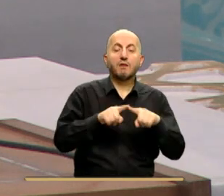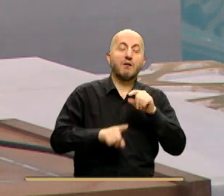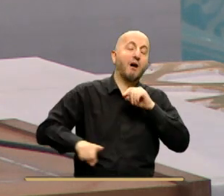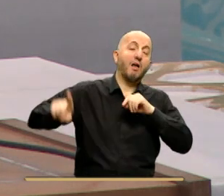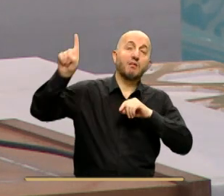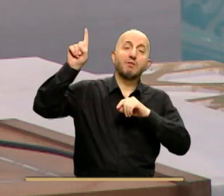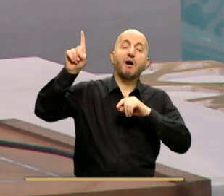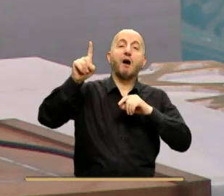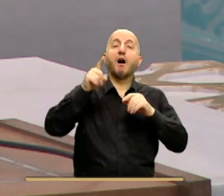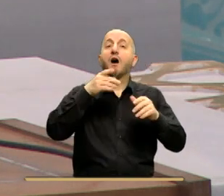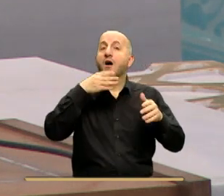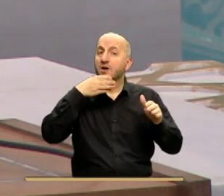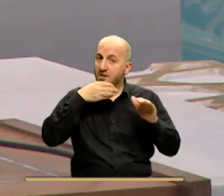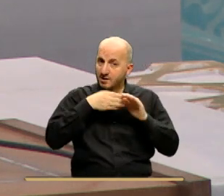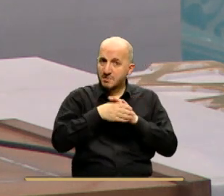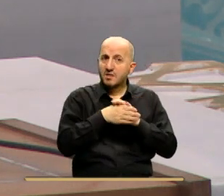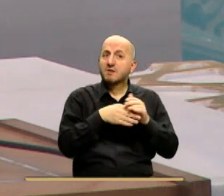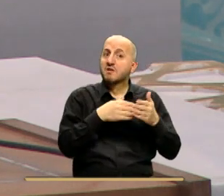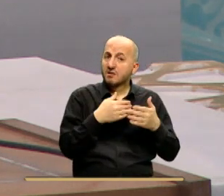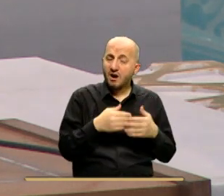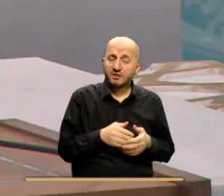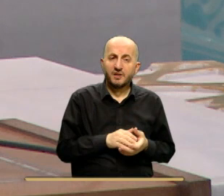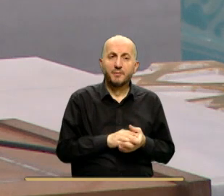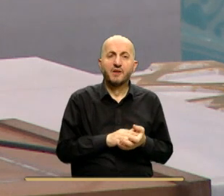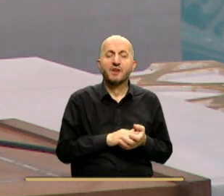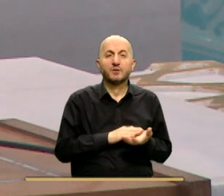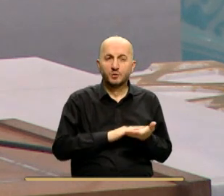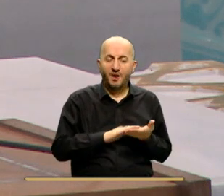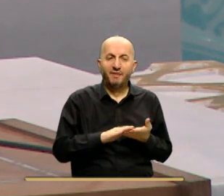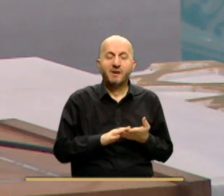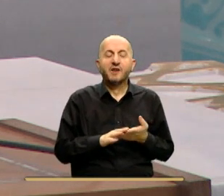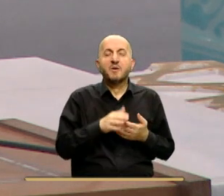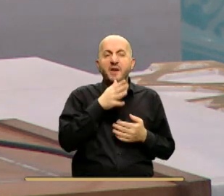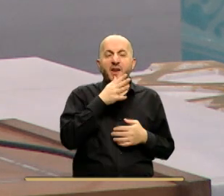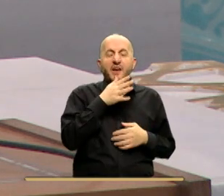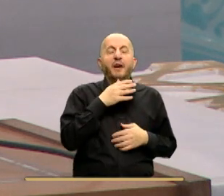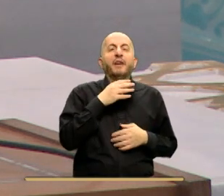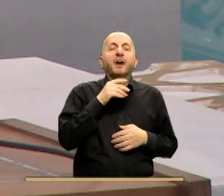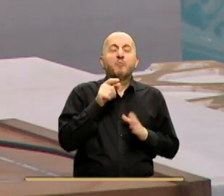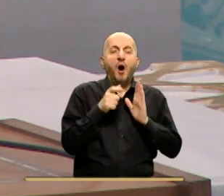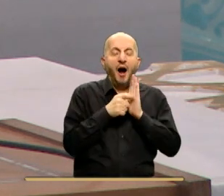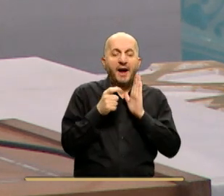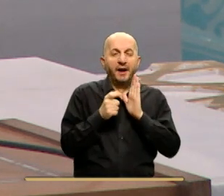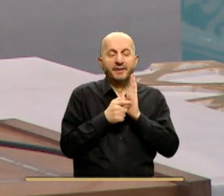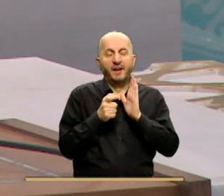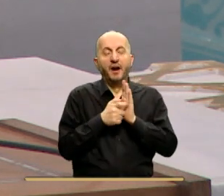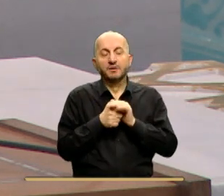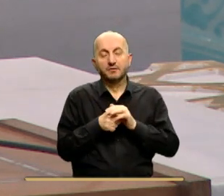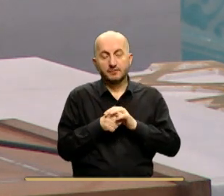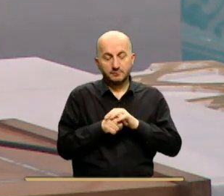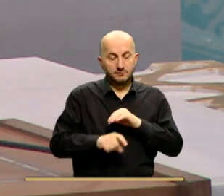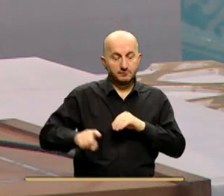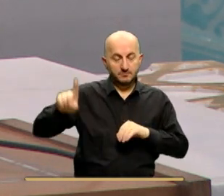Allah müdahale edebilir, eder. İşte bunu anlamalıyız. Bu ayetten